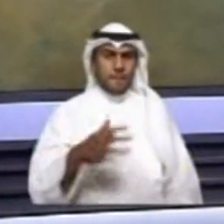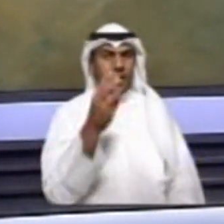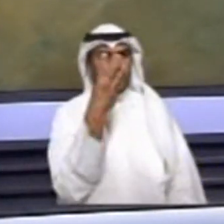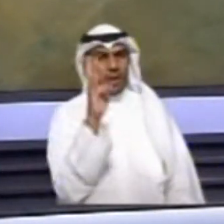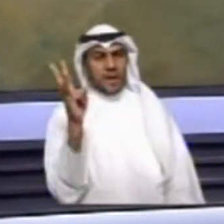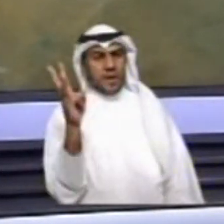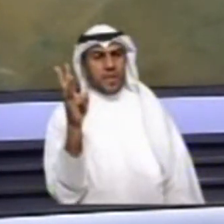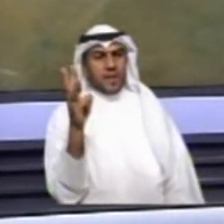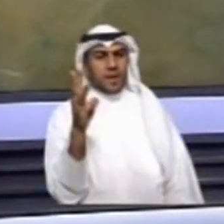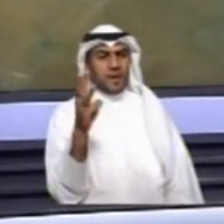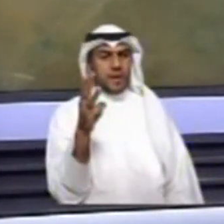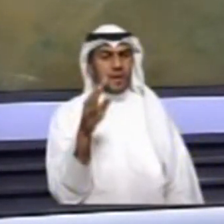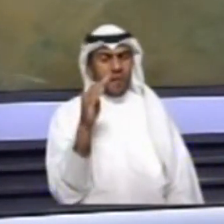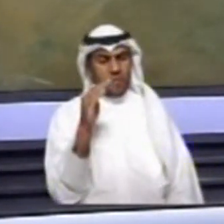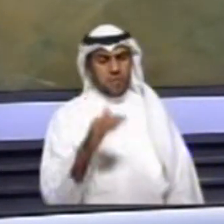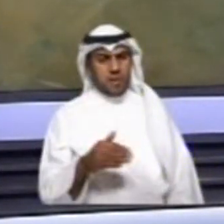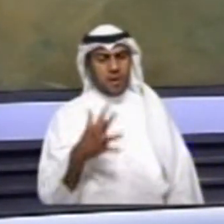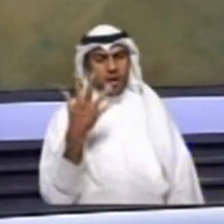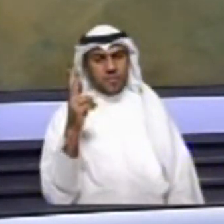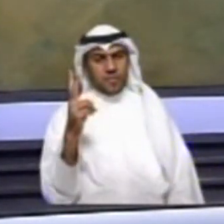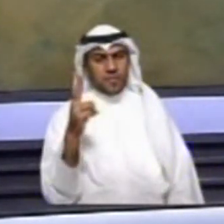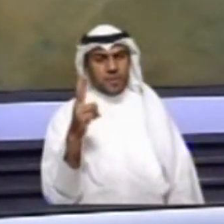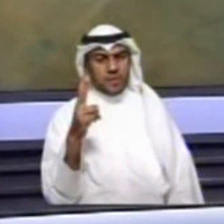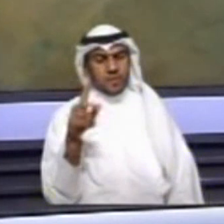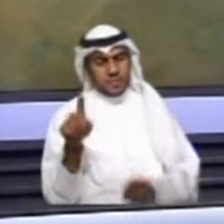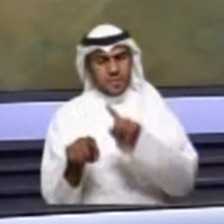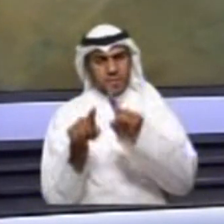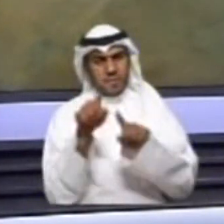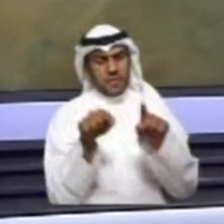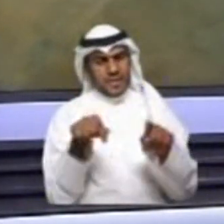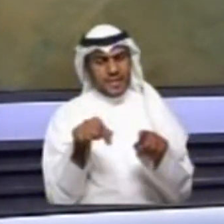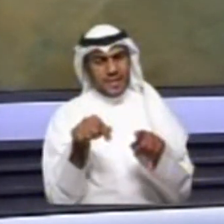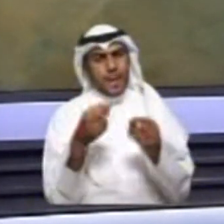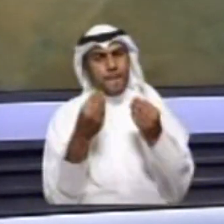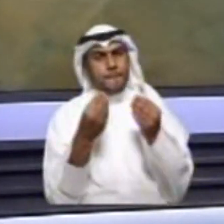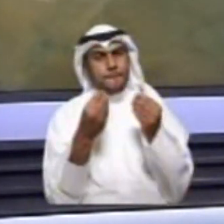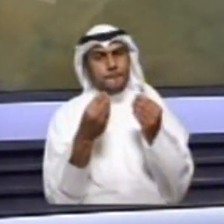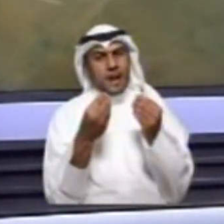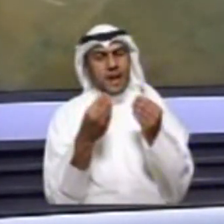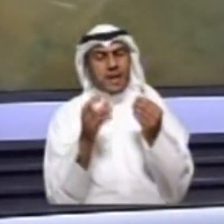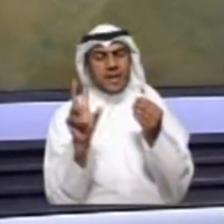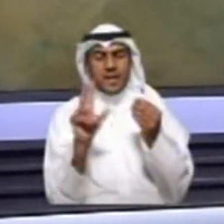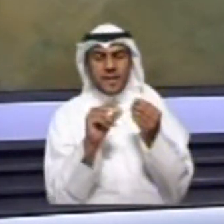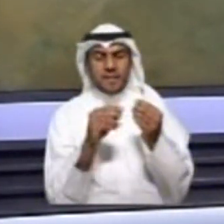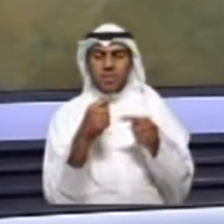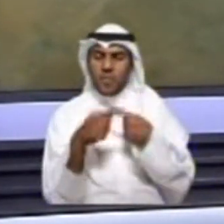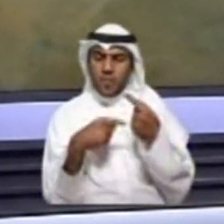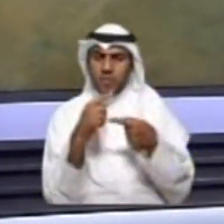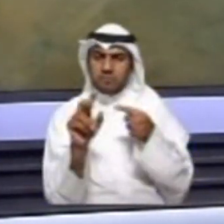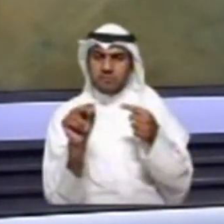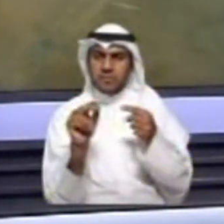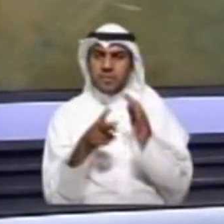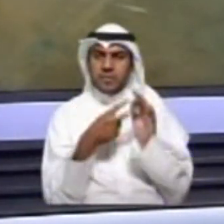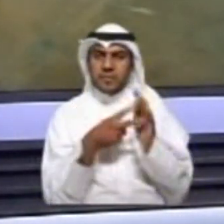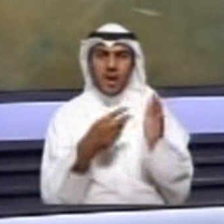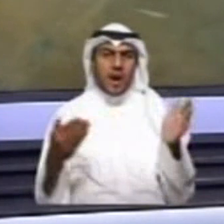30 في ورب وبوبيان ولكن تنخفض إلى 25، معناها أن احنا لا نزال دون المعدل العام بدرجات الحرارة وقد تستمر إلى بداية إن